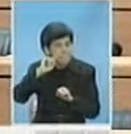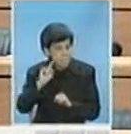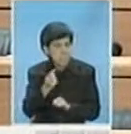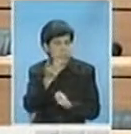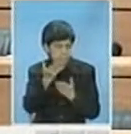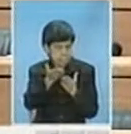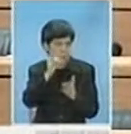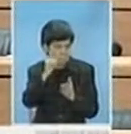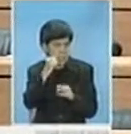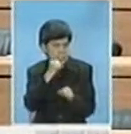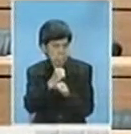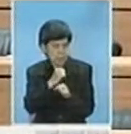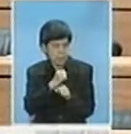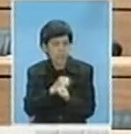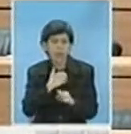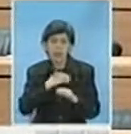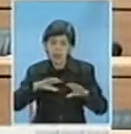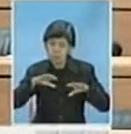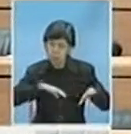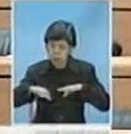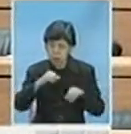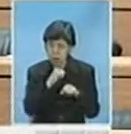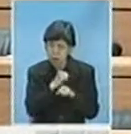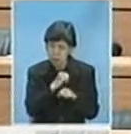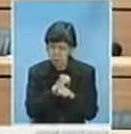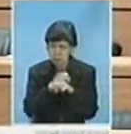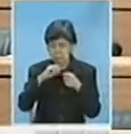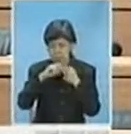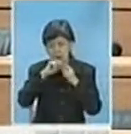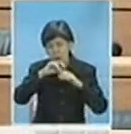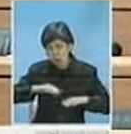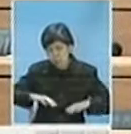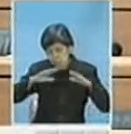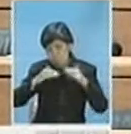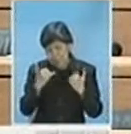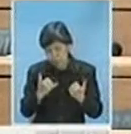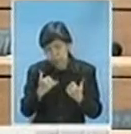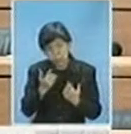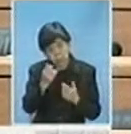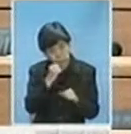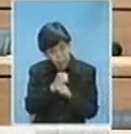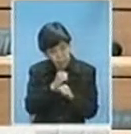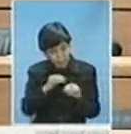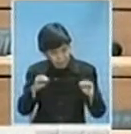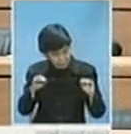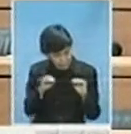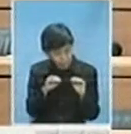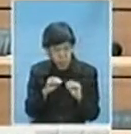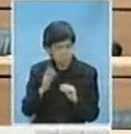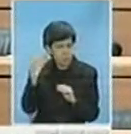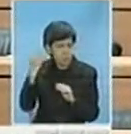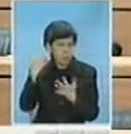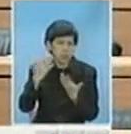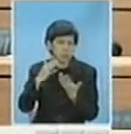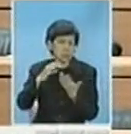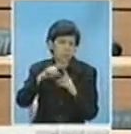แก้ตัวว่าการบริหารงานประสิทธิภาพการบริหารงานแก้ปัญหาน้ำท่วมระยะสั้นนี้จะไม่เป็นเหมือน2เดือนที่ผ่านม